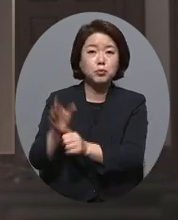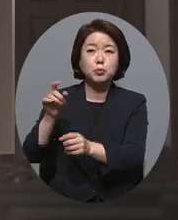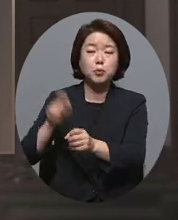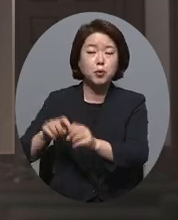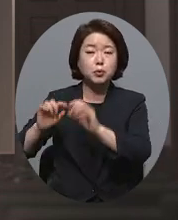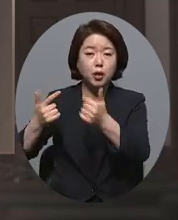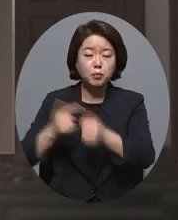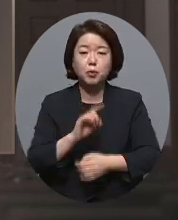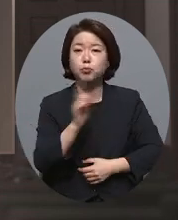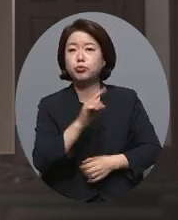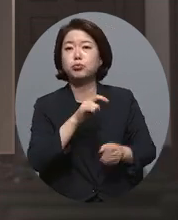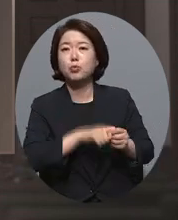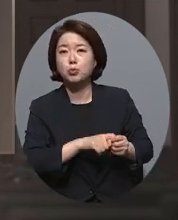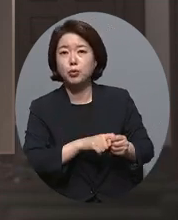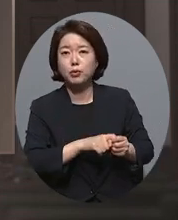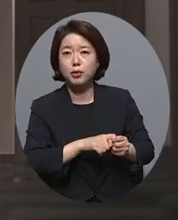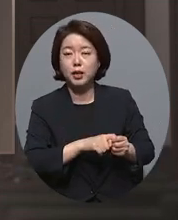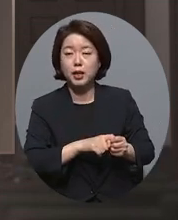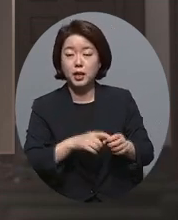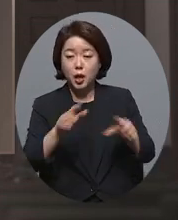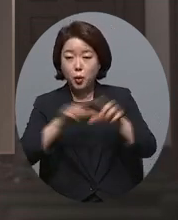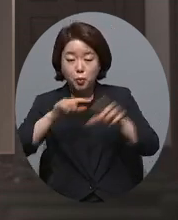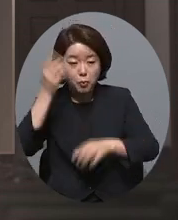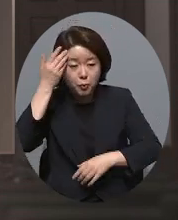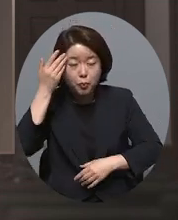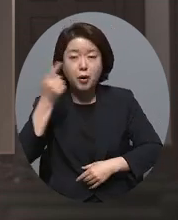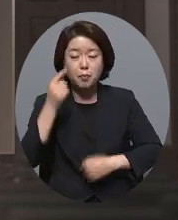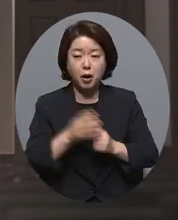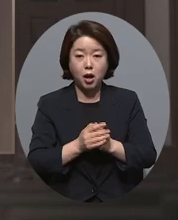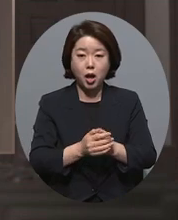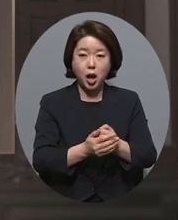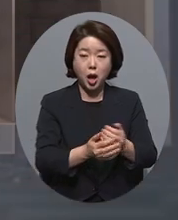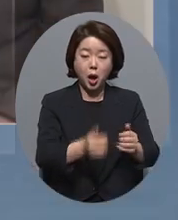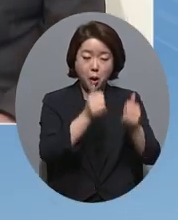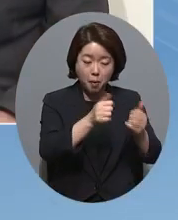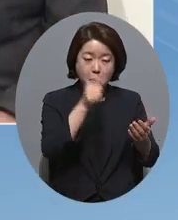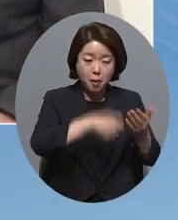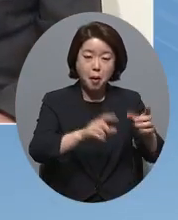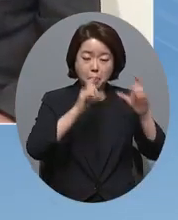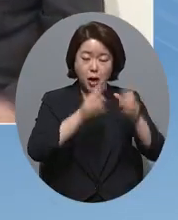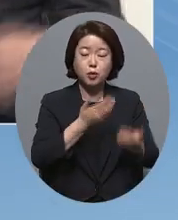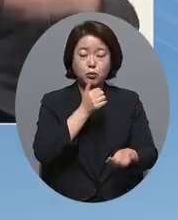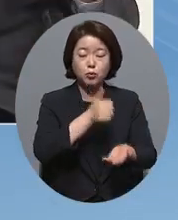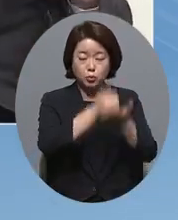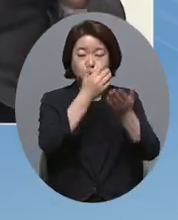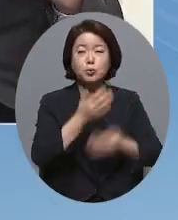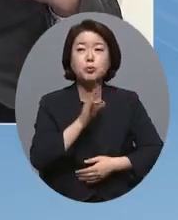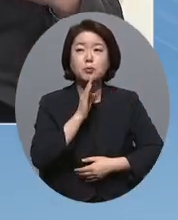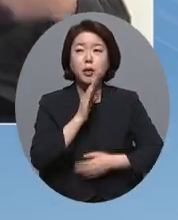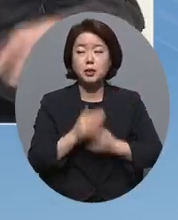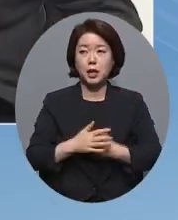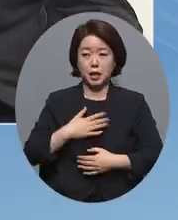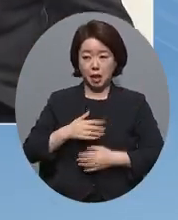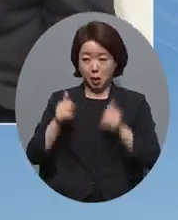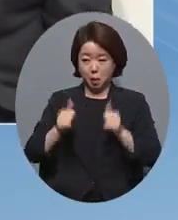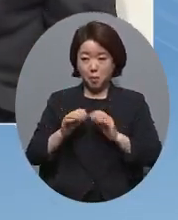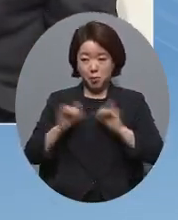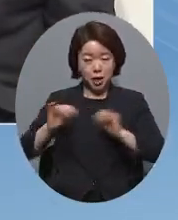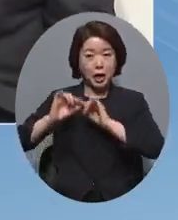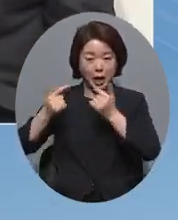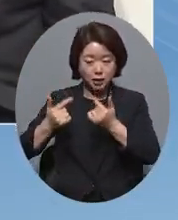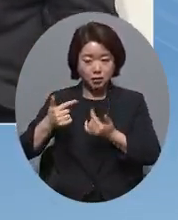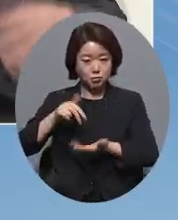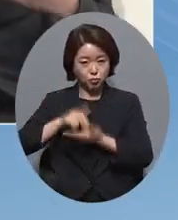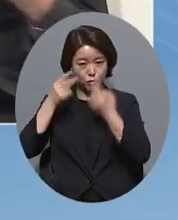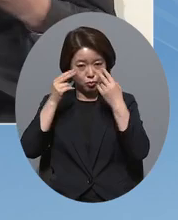아니면 무슨 목적이라고 봐야 되는 건지 상식적으로 아니 저는 판결은 존중해야 된다고 생각하는데 그냥 저처럼 그 법조인이 아닌 사람이